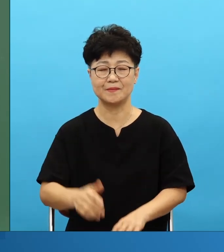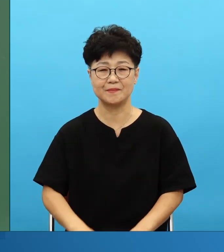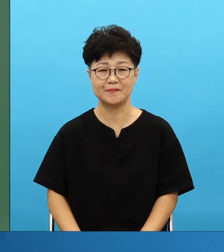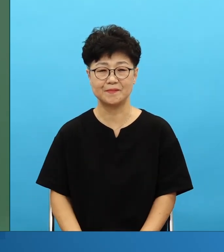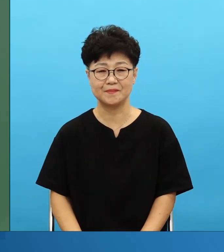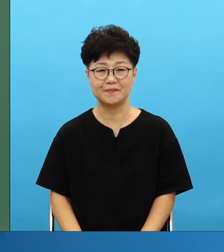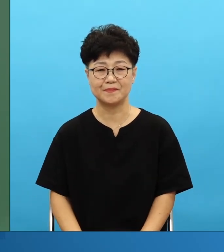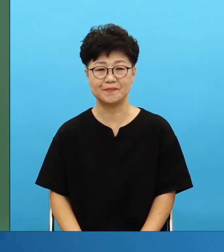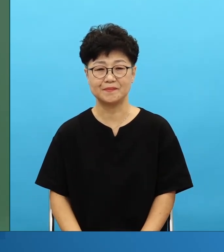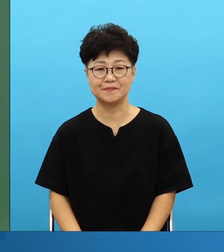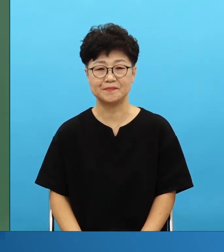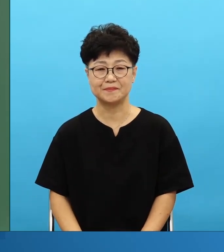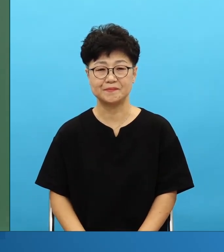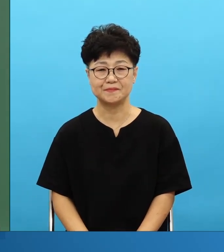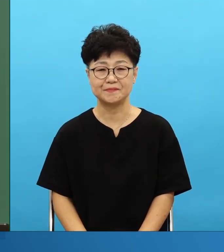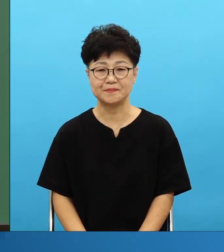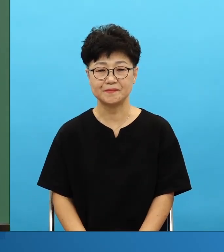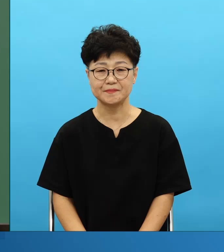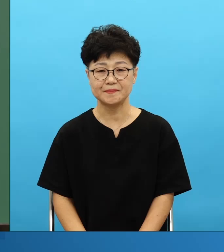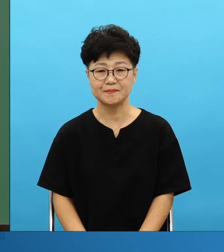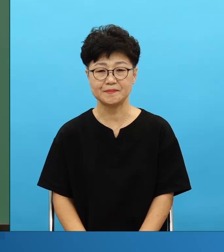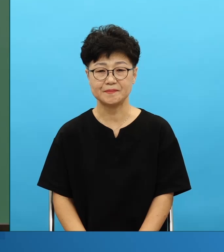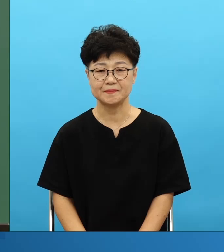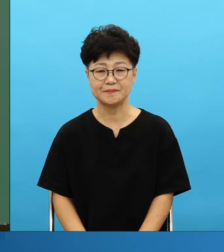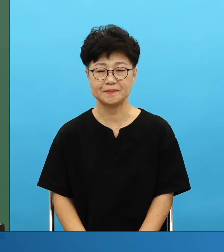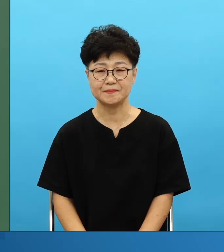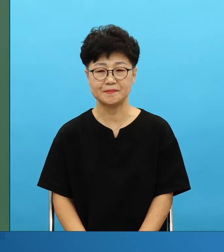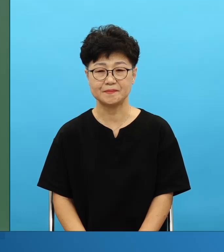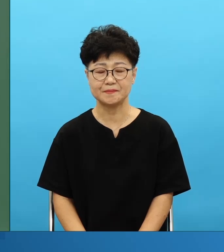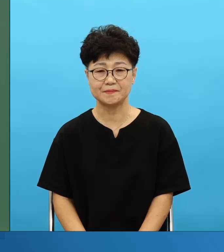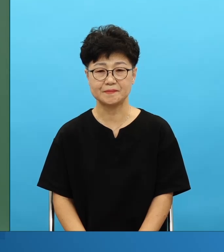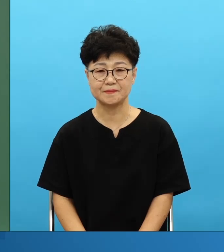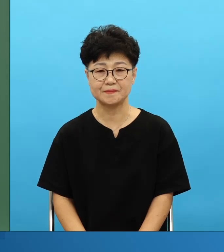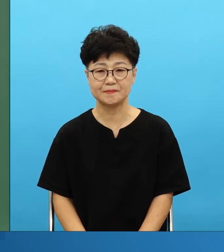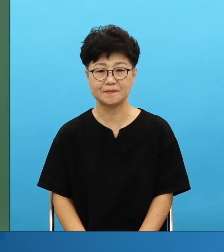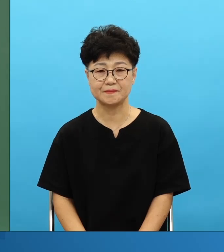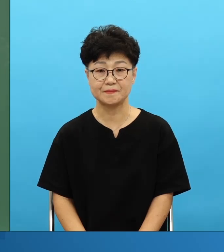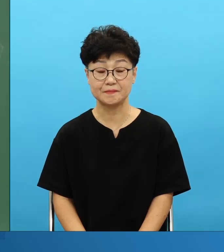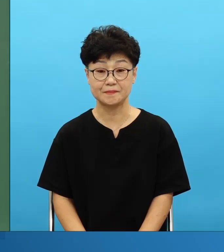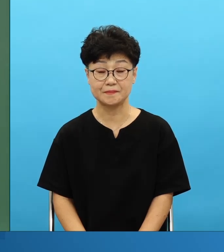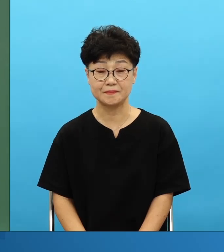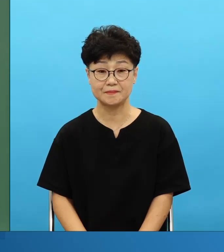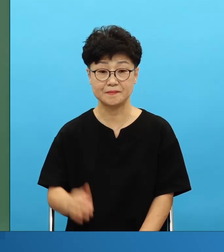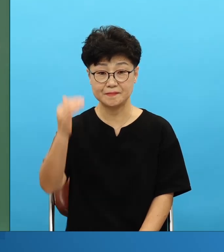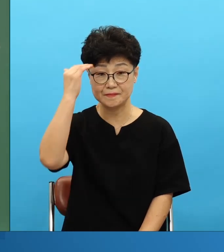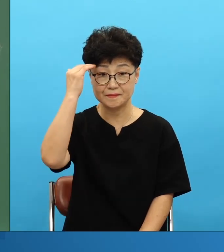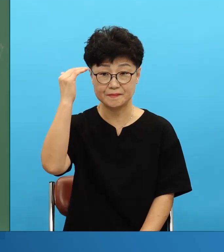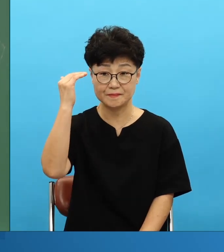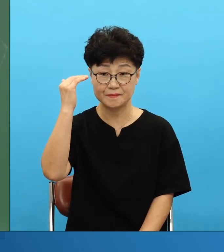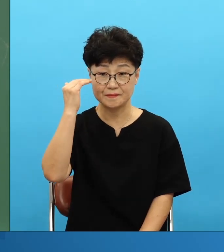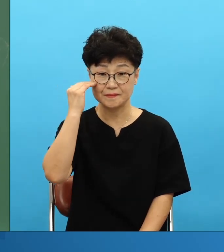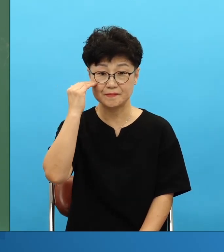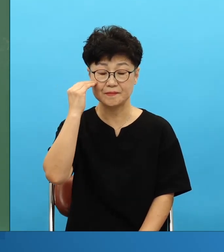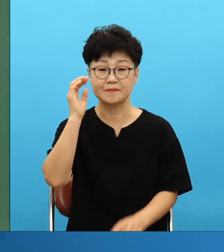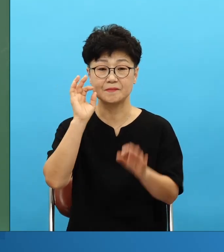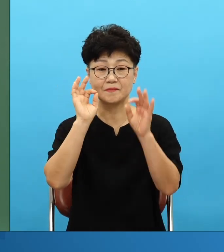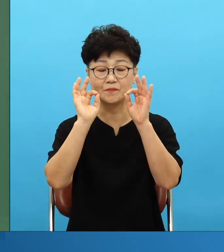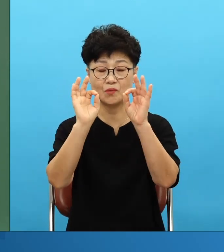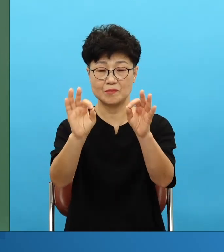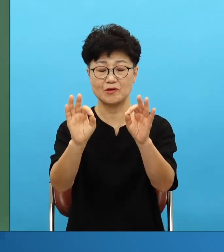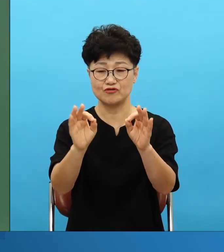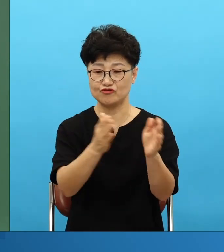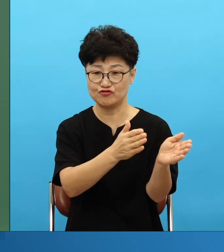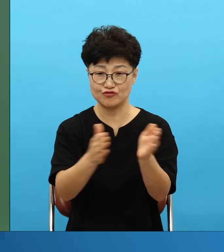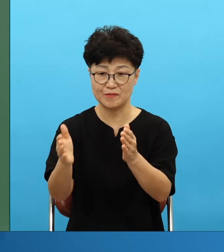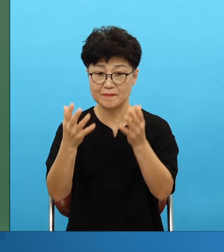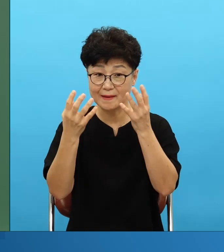한국에서 우리 장 다윗이 열심히 지금 준비를 하고 있는데 And David Chang, he's diligently preparing in Korea. 지금부터